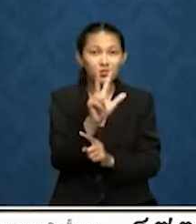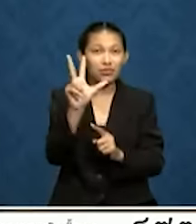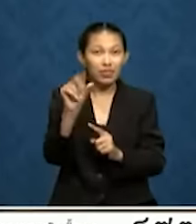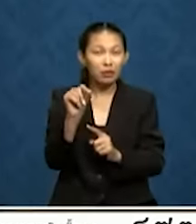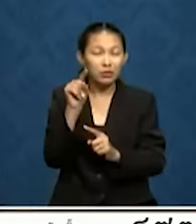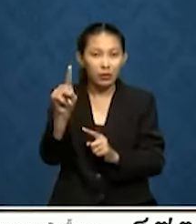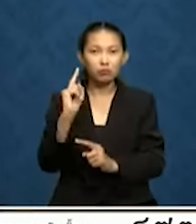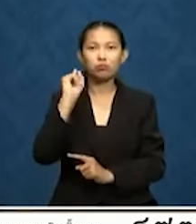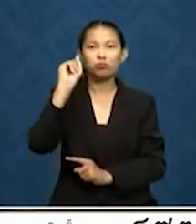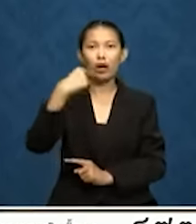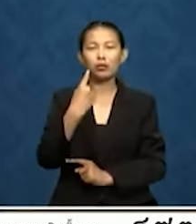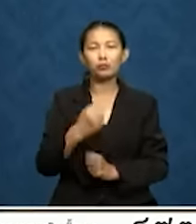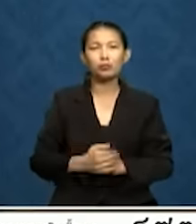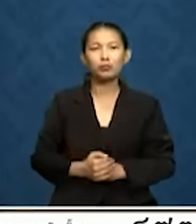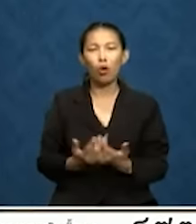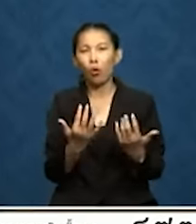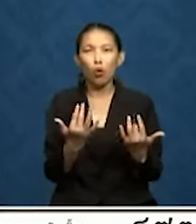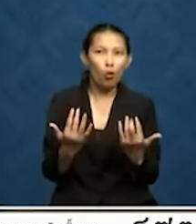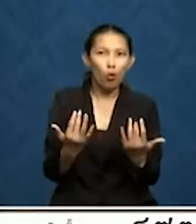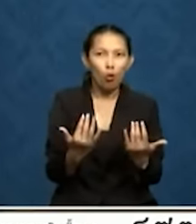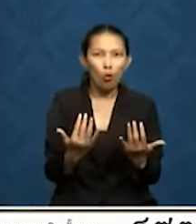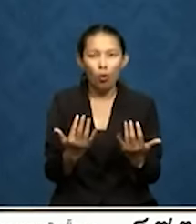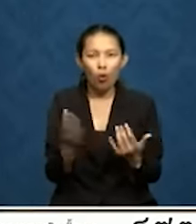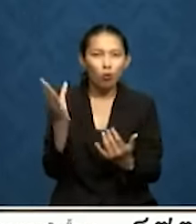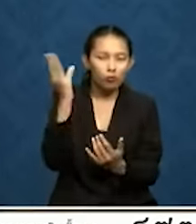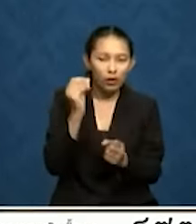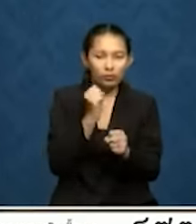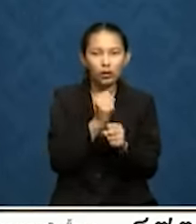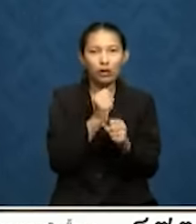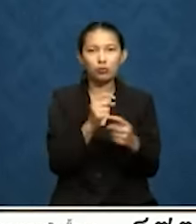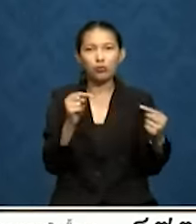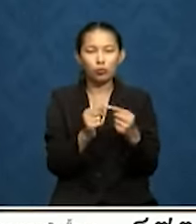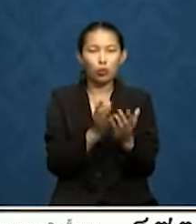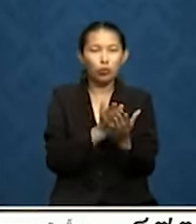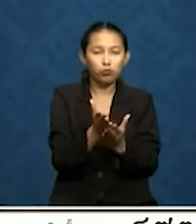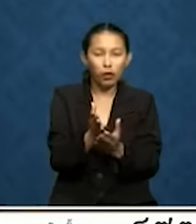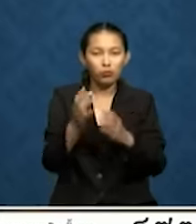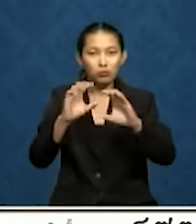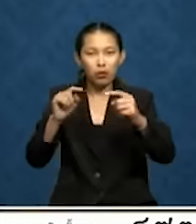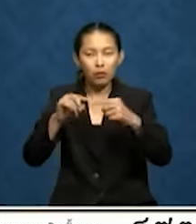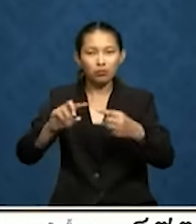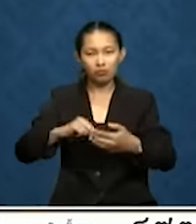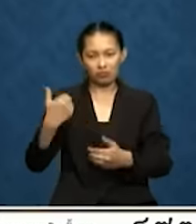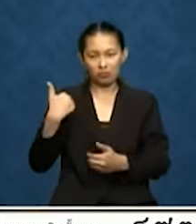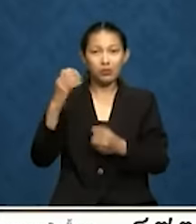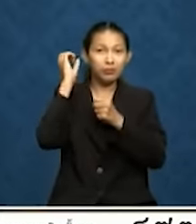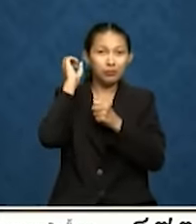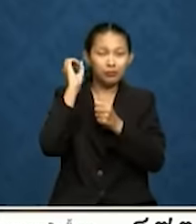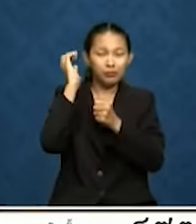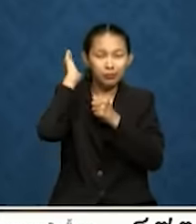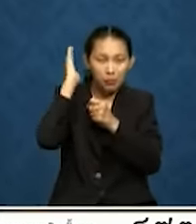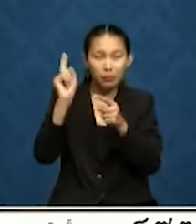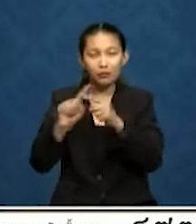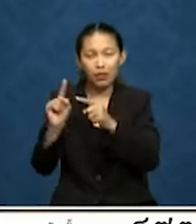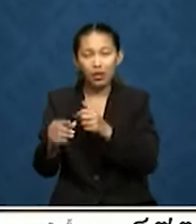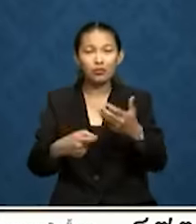ใครรอฟังการทำงานของสมาชิกพรรคซีกฝ่ายค้านอยู่ว่าจะเสนอแนะเหตุผลเป็นอย่างไร